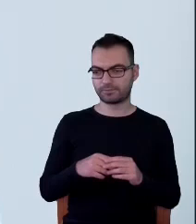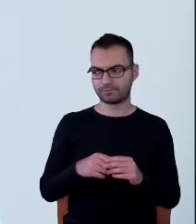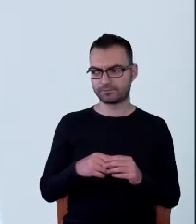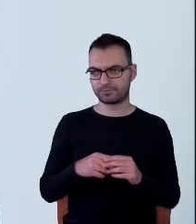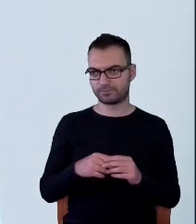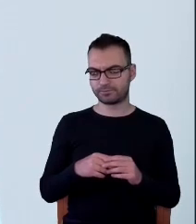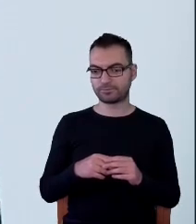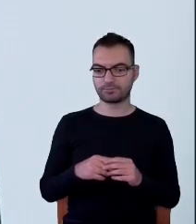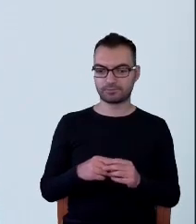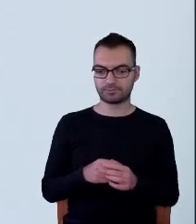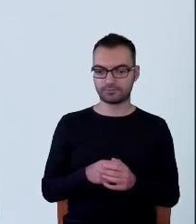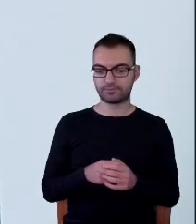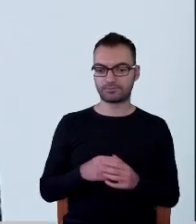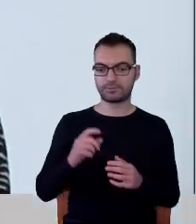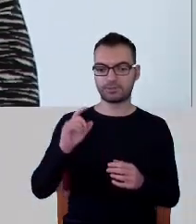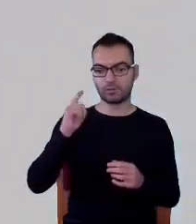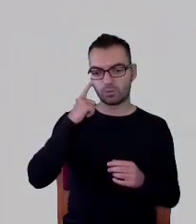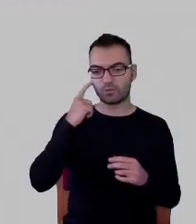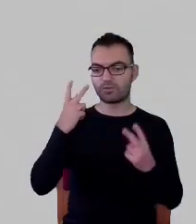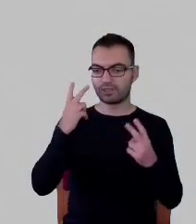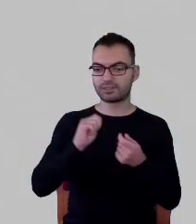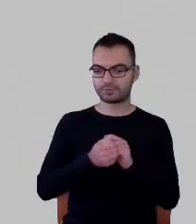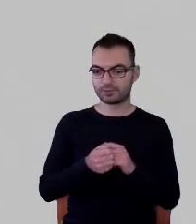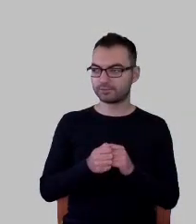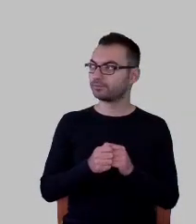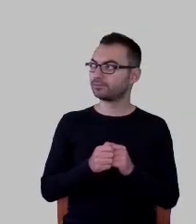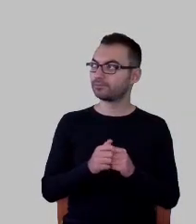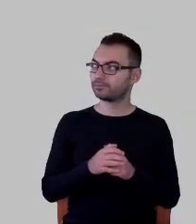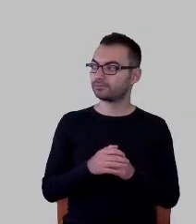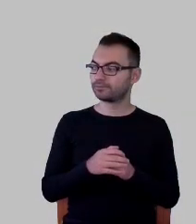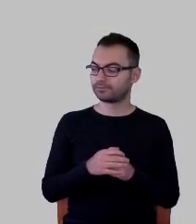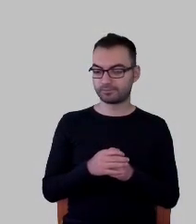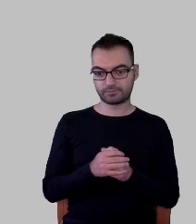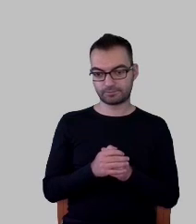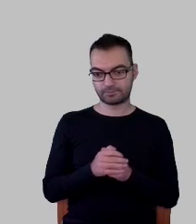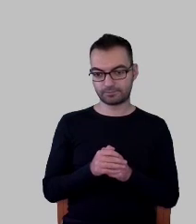potrzebami edukacyjnymi. Szczególne znaczenie w tych zmianach jest